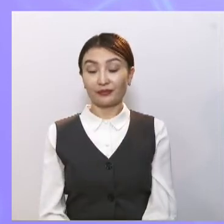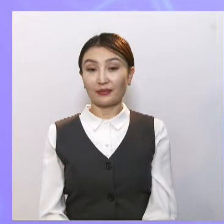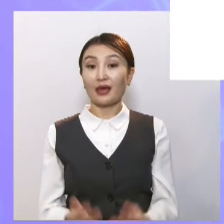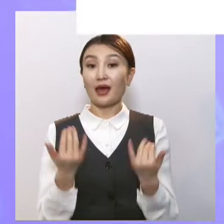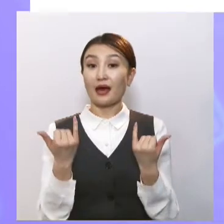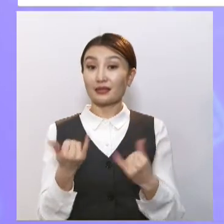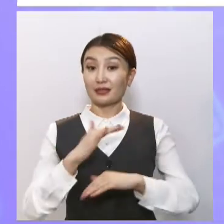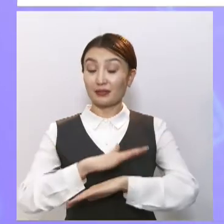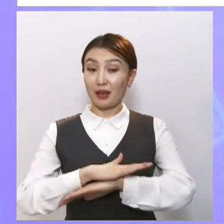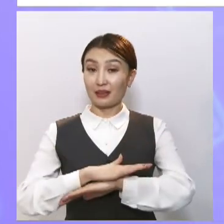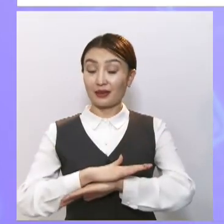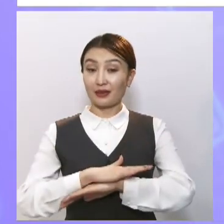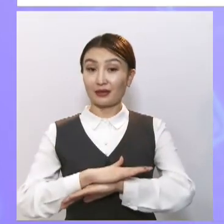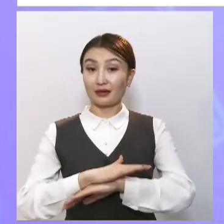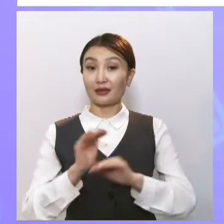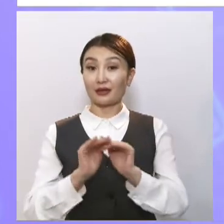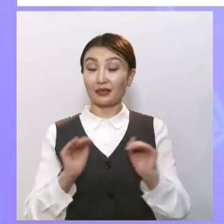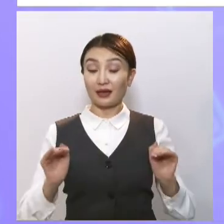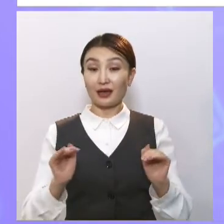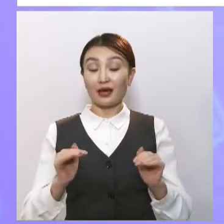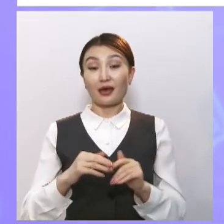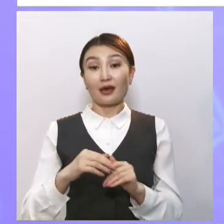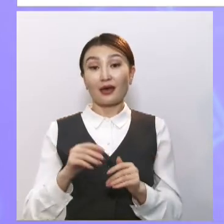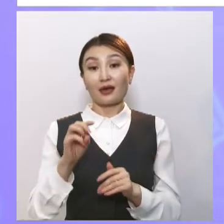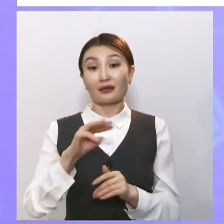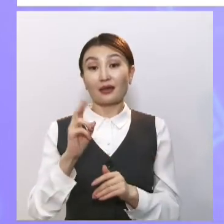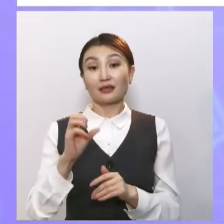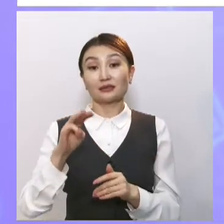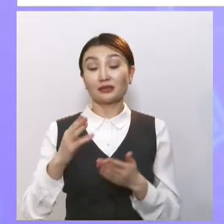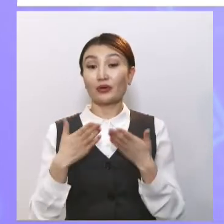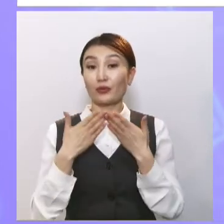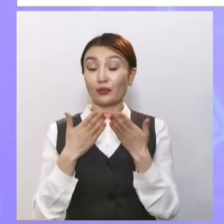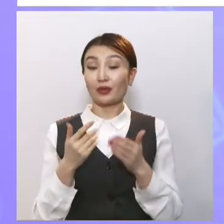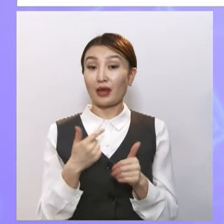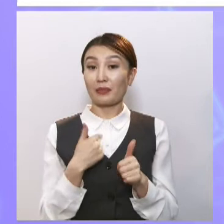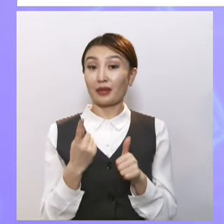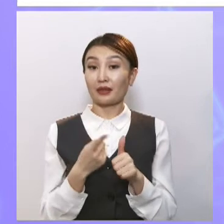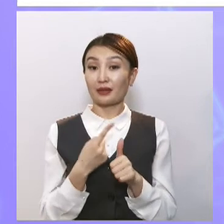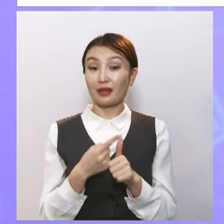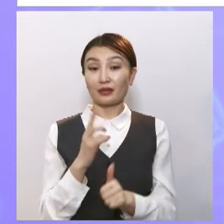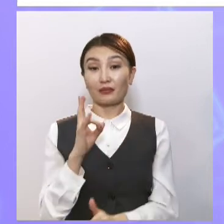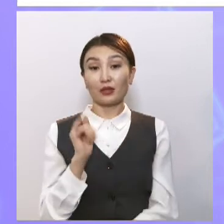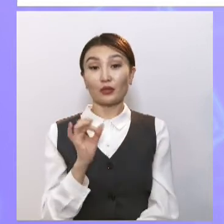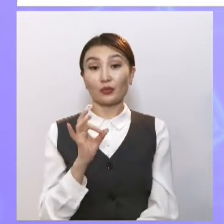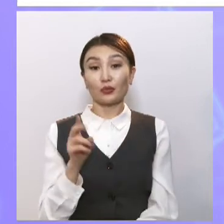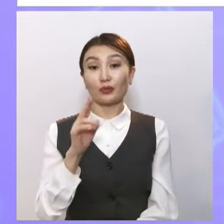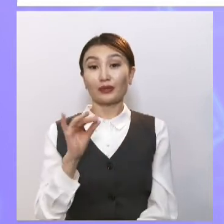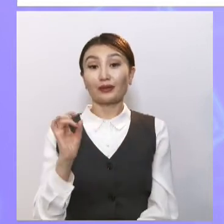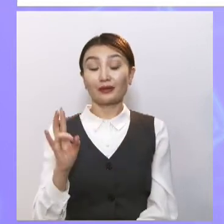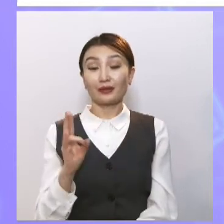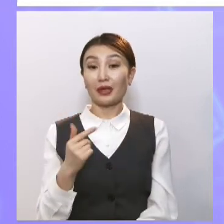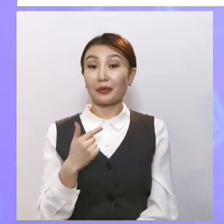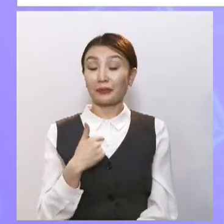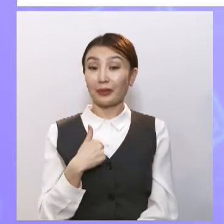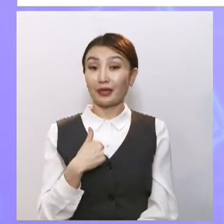Азыр балдар тексти окугула. Менин атым Нурдин.